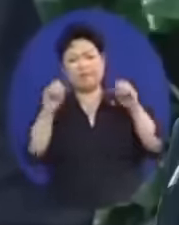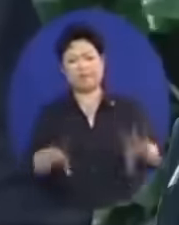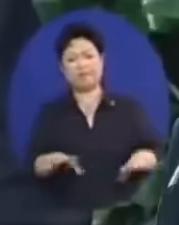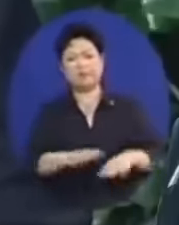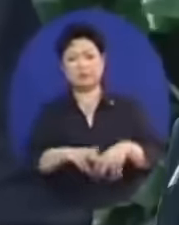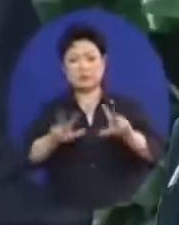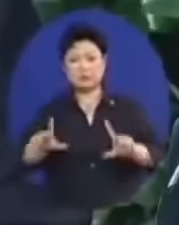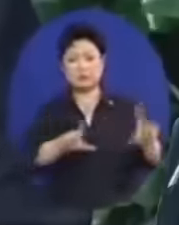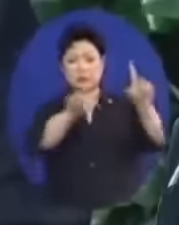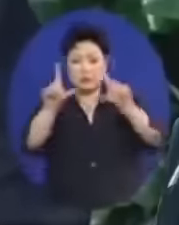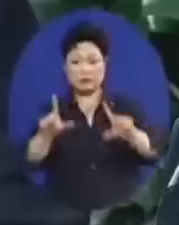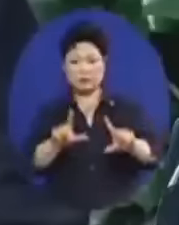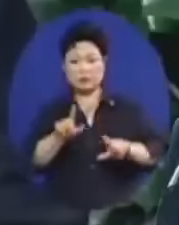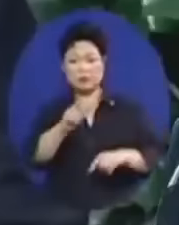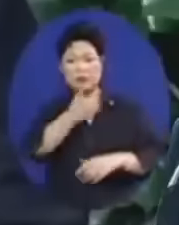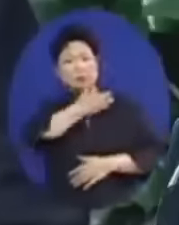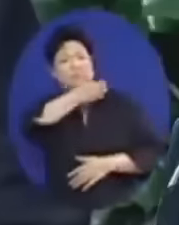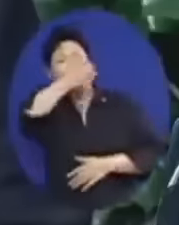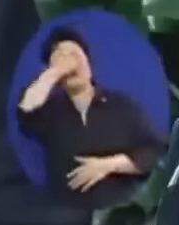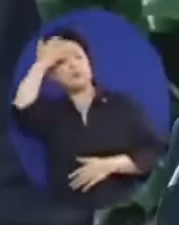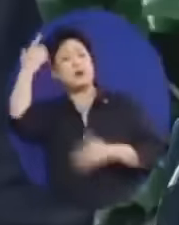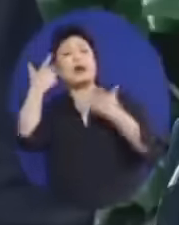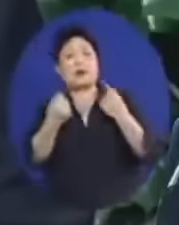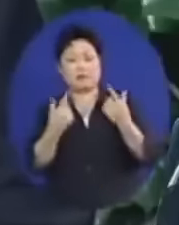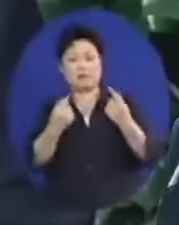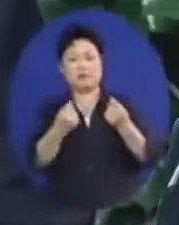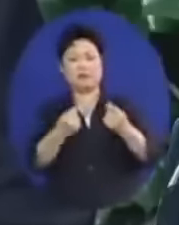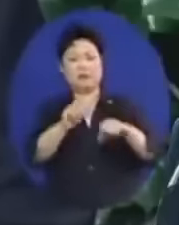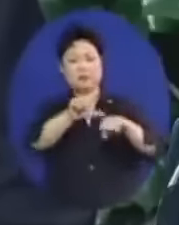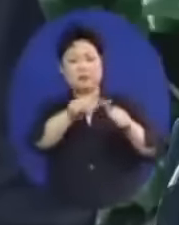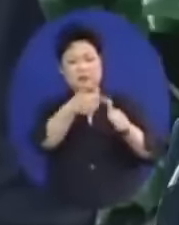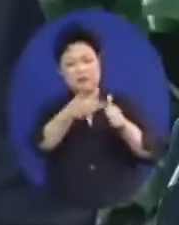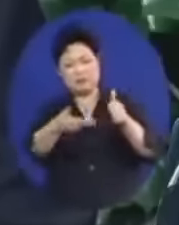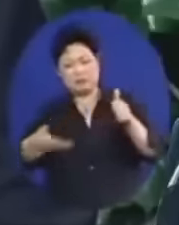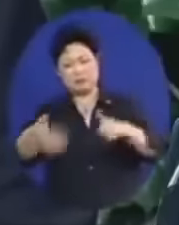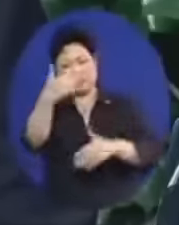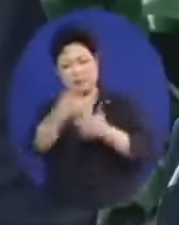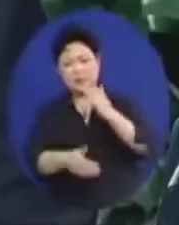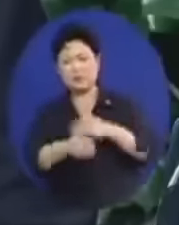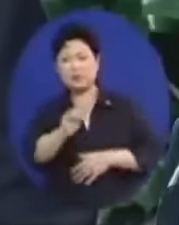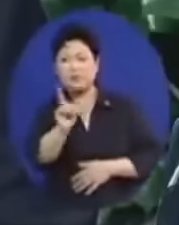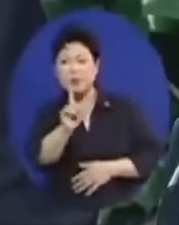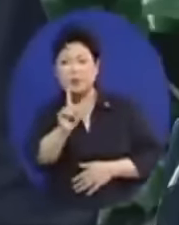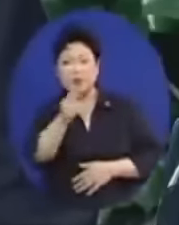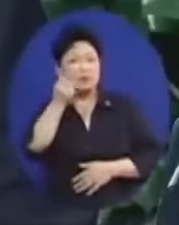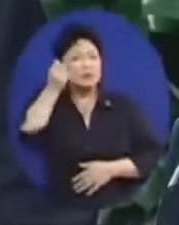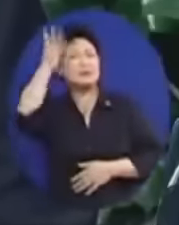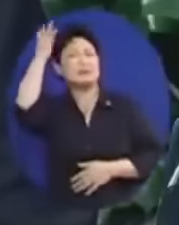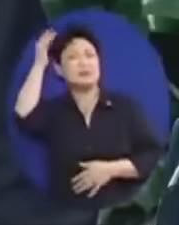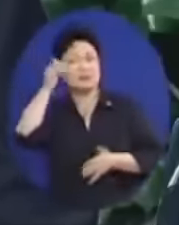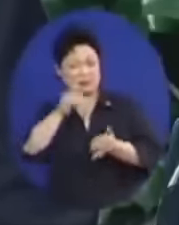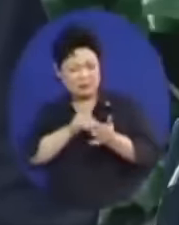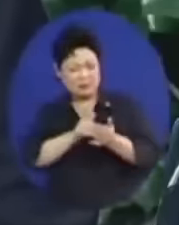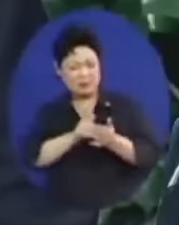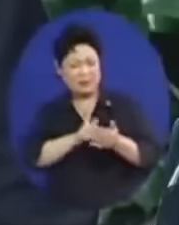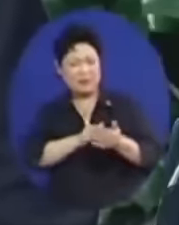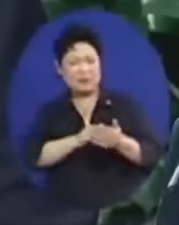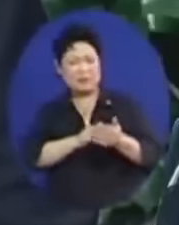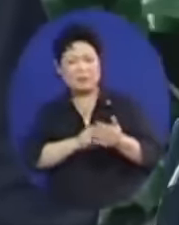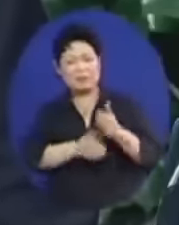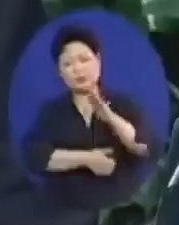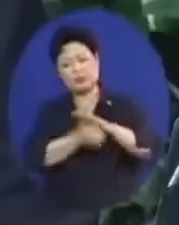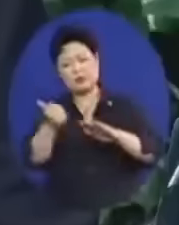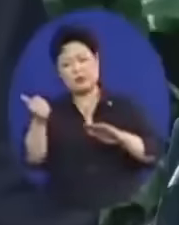살아있는 지금도 꿈같은 인생이고 결국 세월이 지나가면 남는 것은 잊어버려지고 허무하고 무의미한